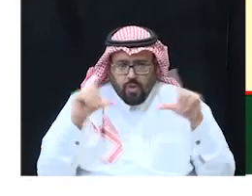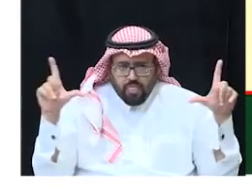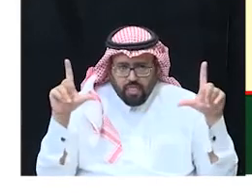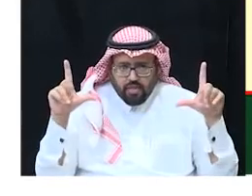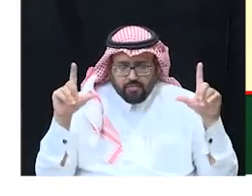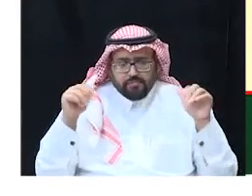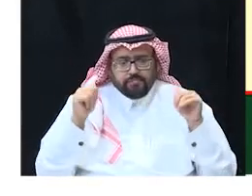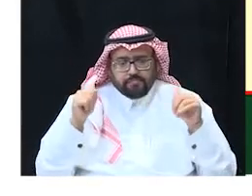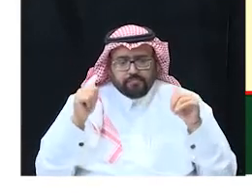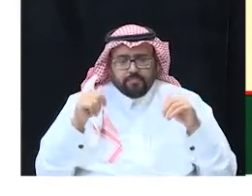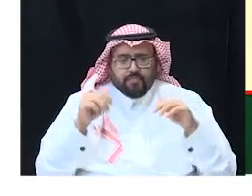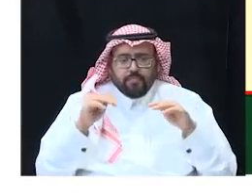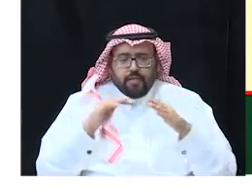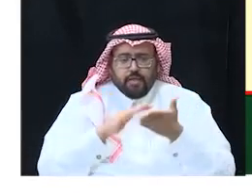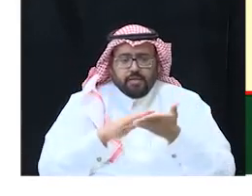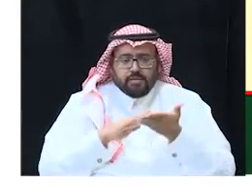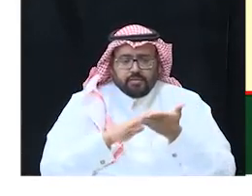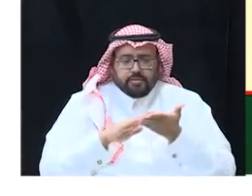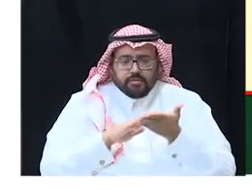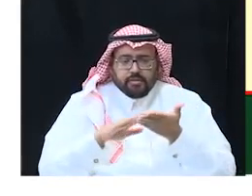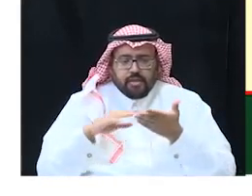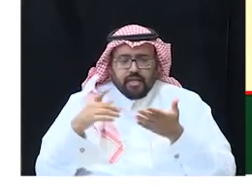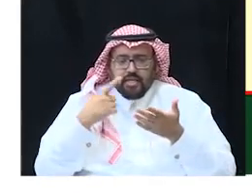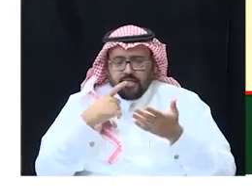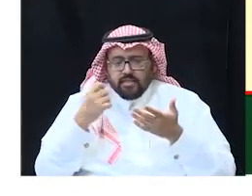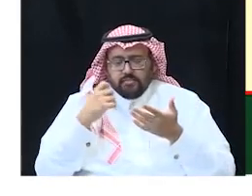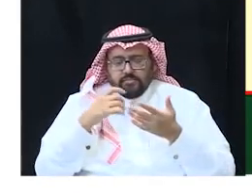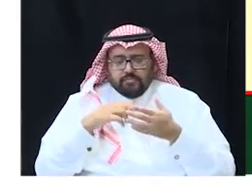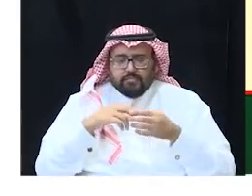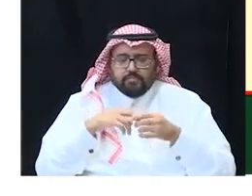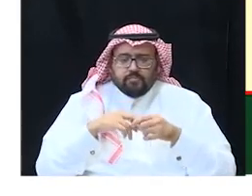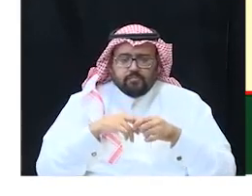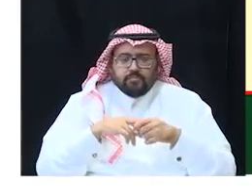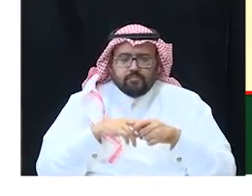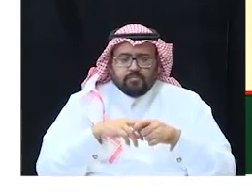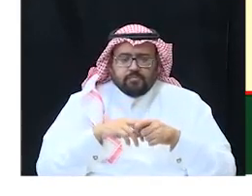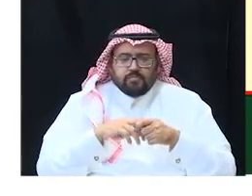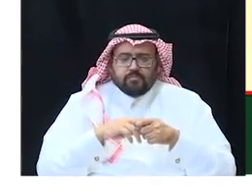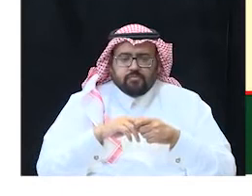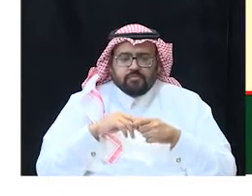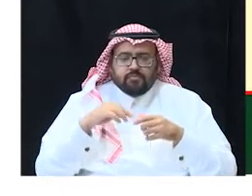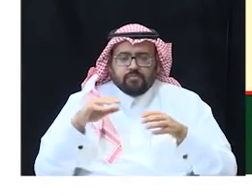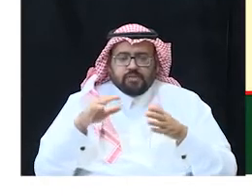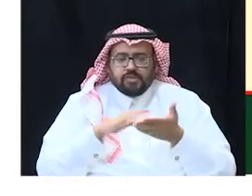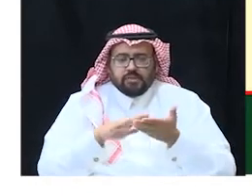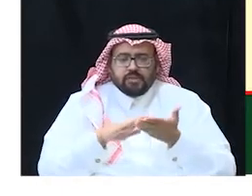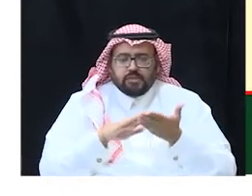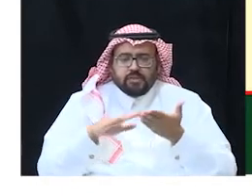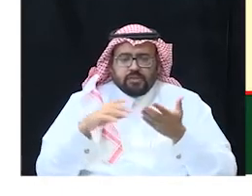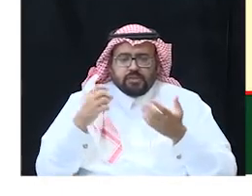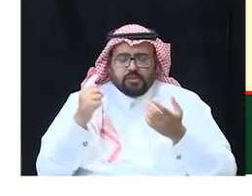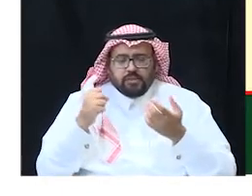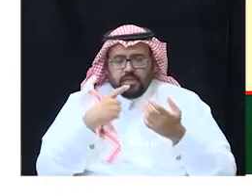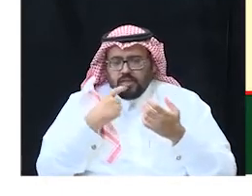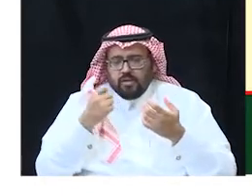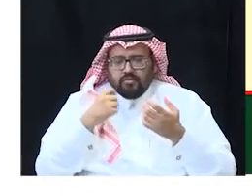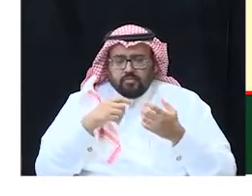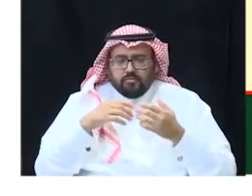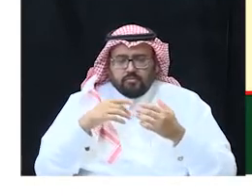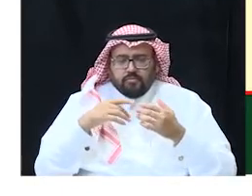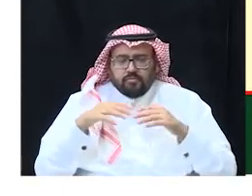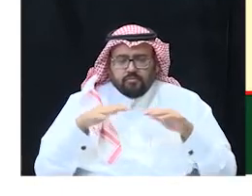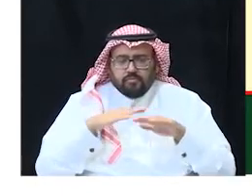واضح يا أبطال؟ هذه الأسطح هي التي تعوق حركة الجسم بسبب قوة الاحتكاك العالية بين